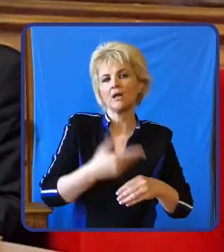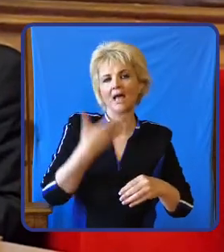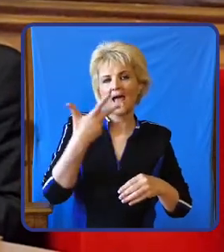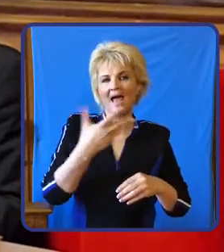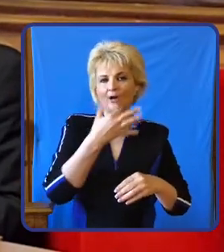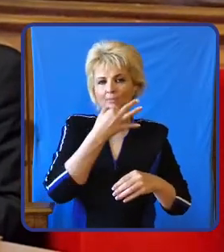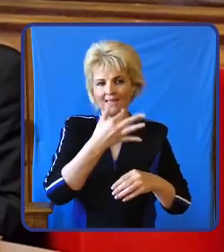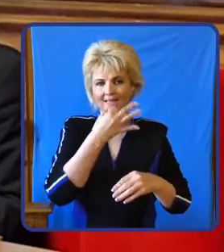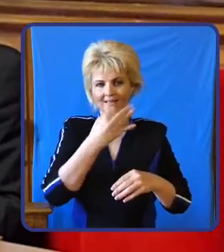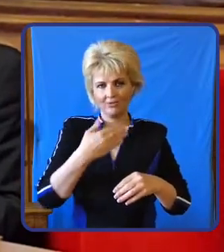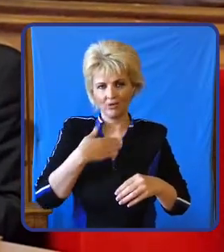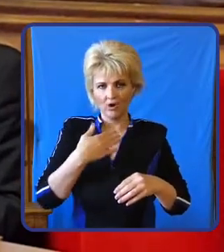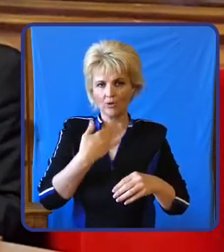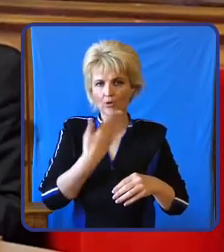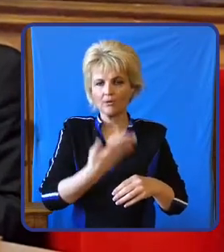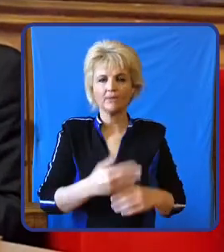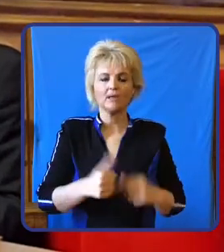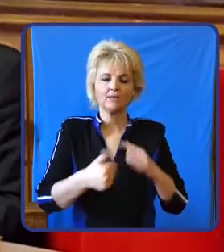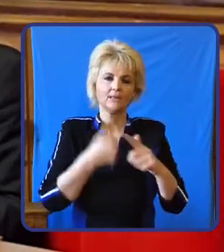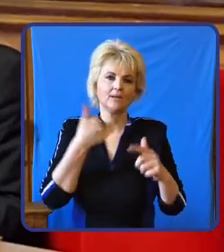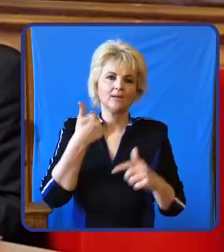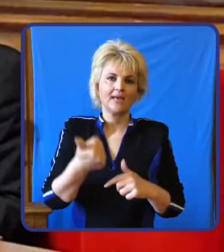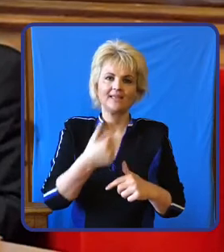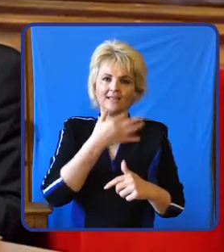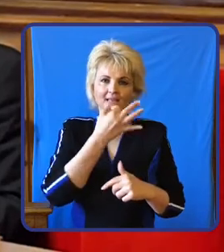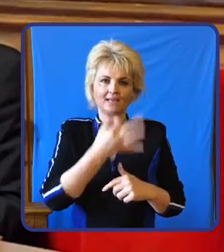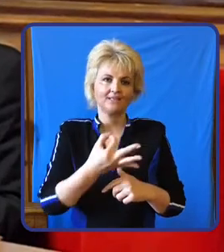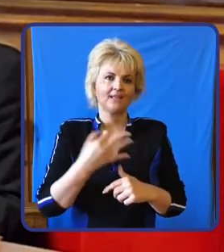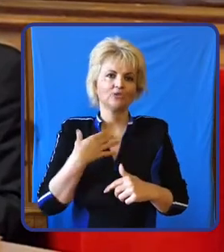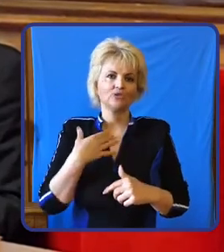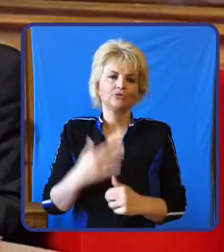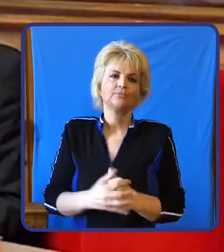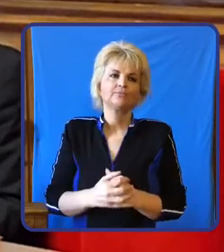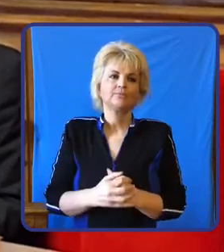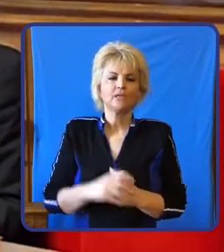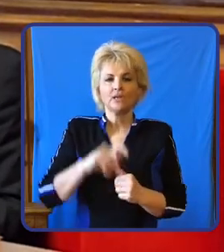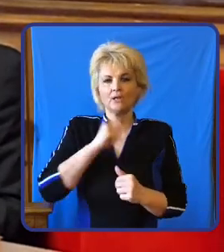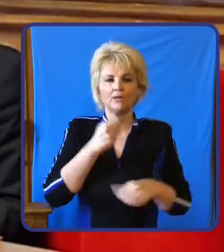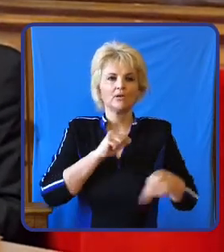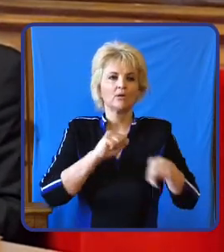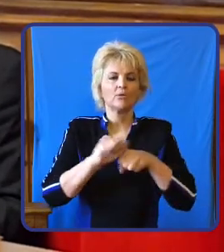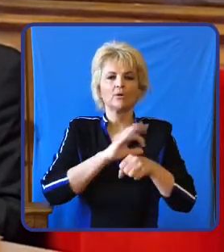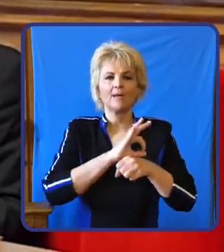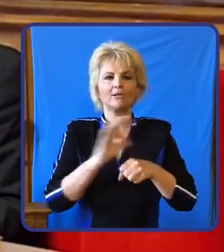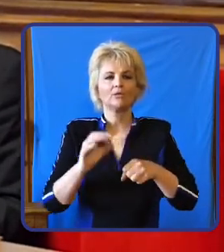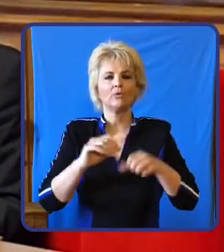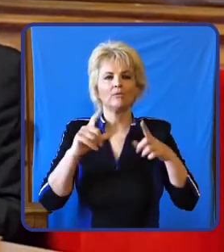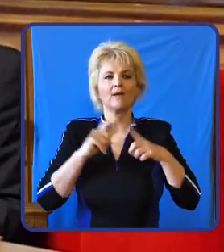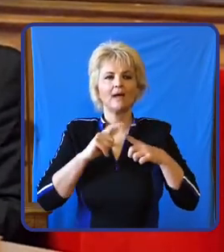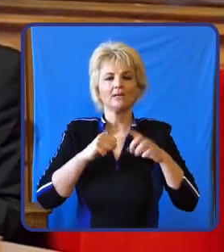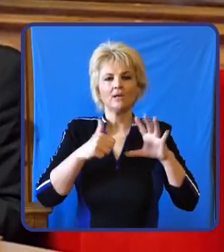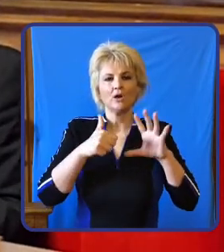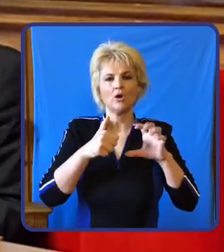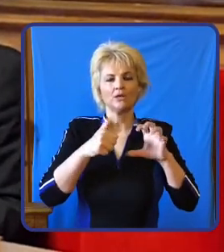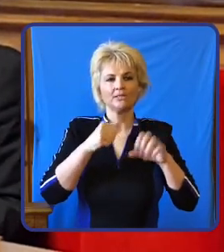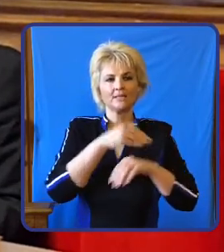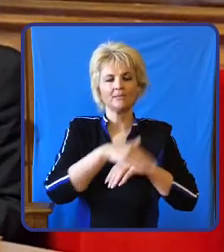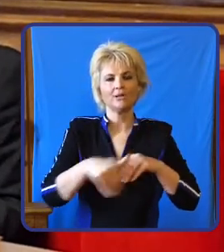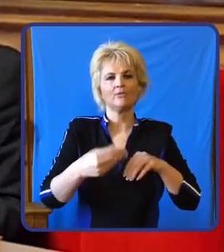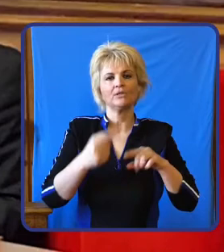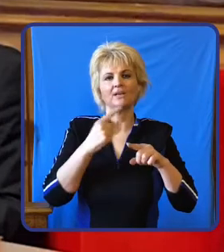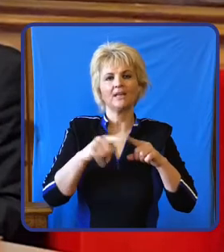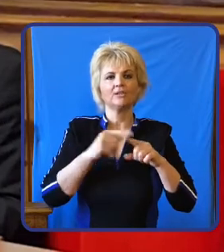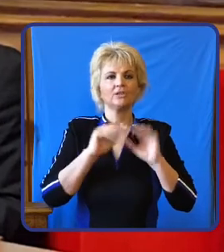kérdést. Az egyik kérdésem az lenne, hogy a magyar kormánytól várt 600 millió forintos rezi